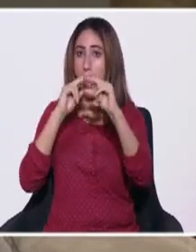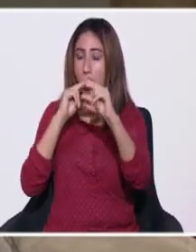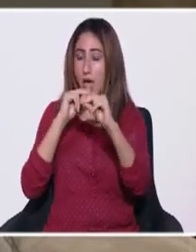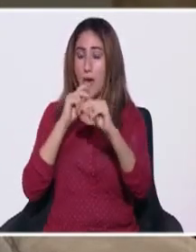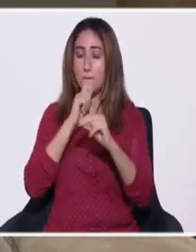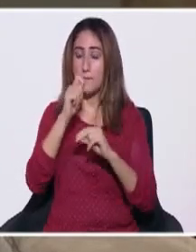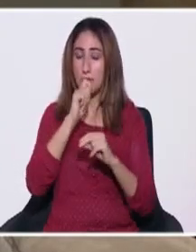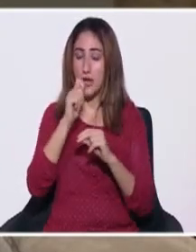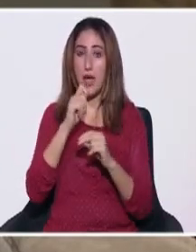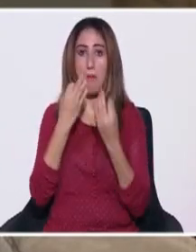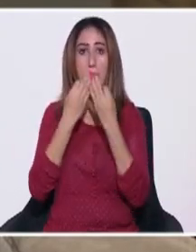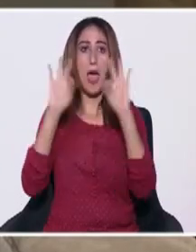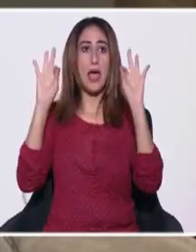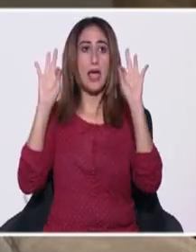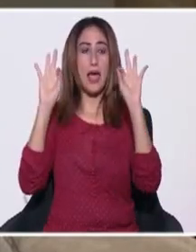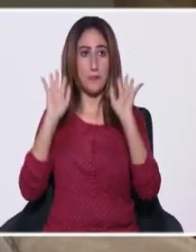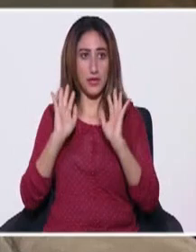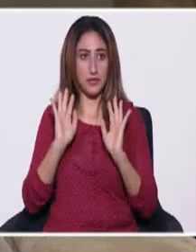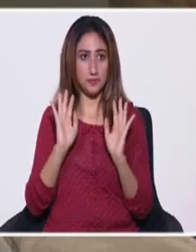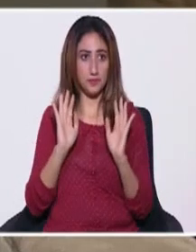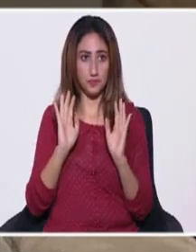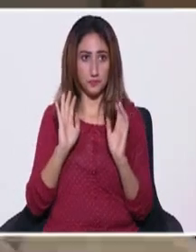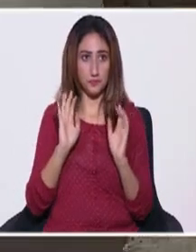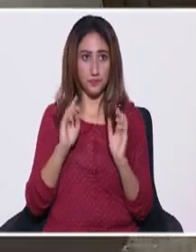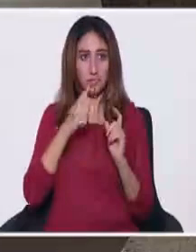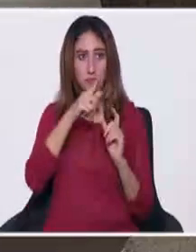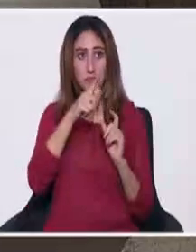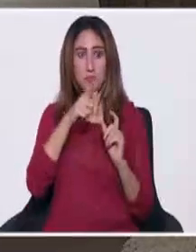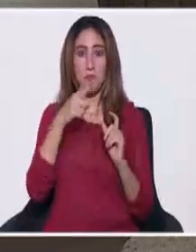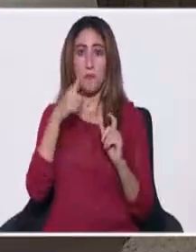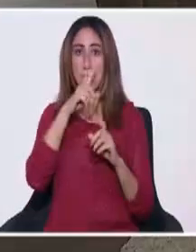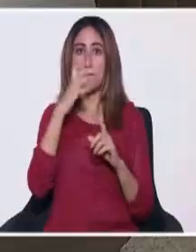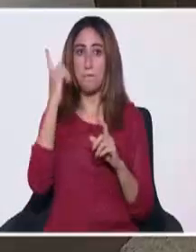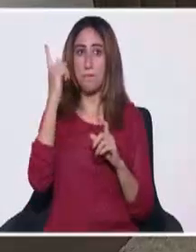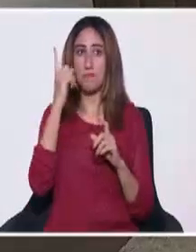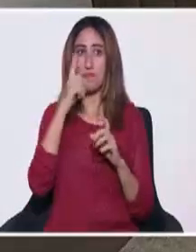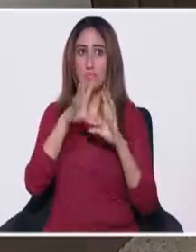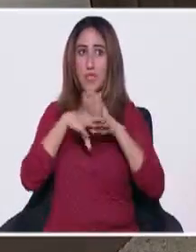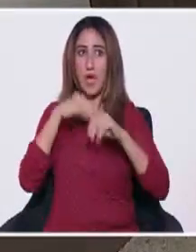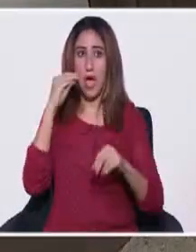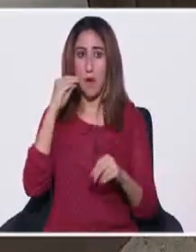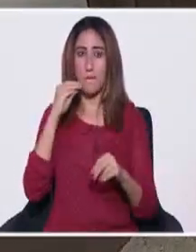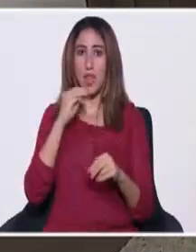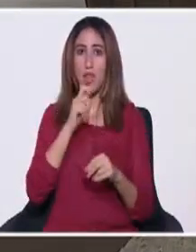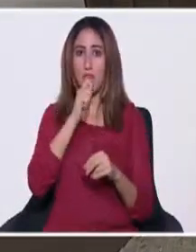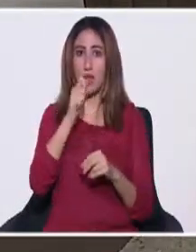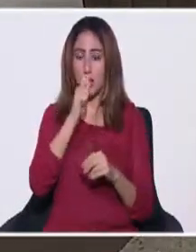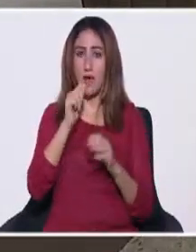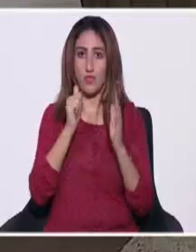أو وده ما حضرتك قلت في الأول أول مذيع للهواء في العالم بهذا الشكل لله الحمد يعني. أتحكم في كل مفردات